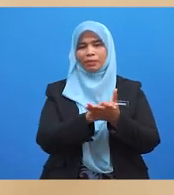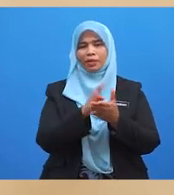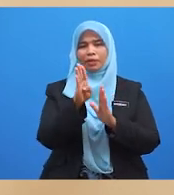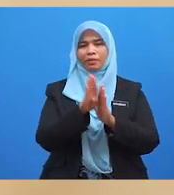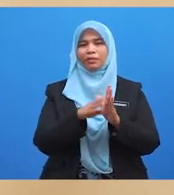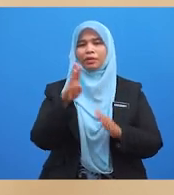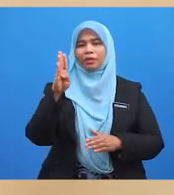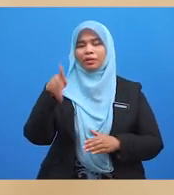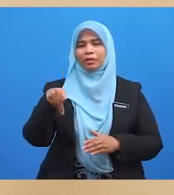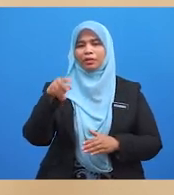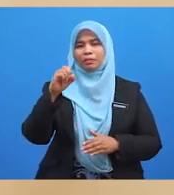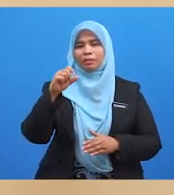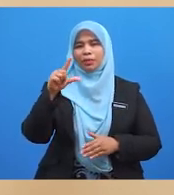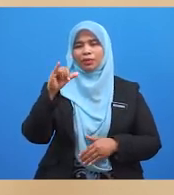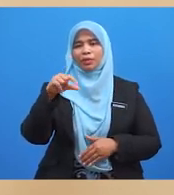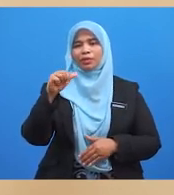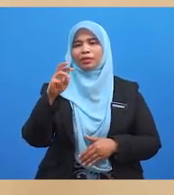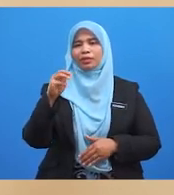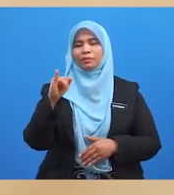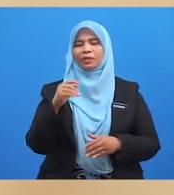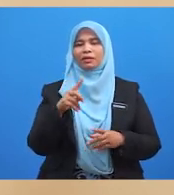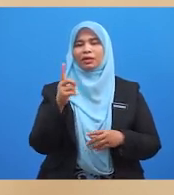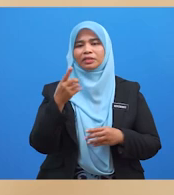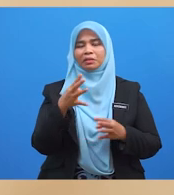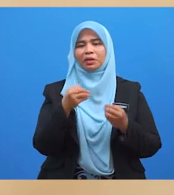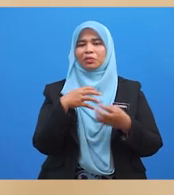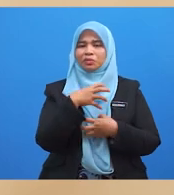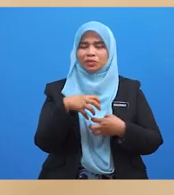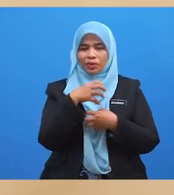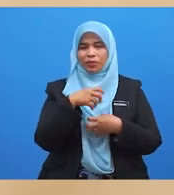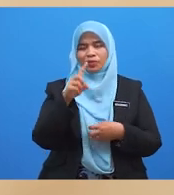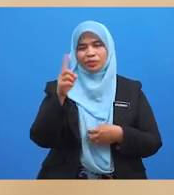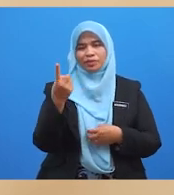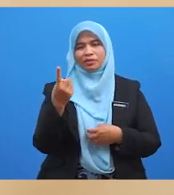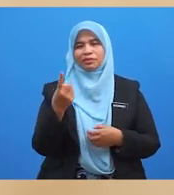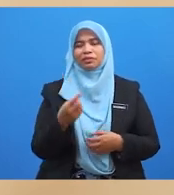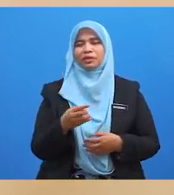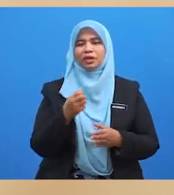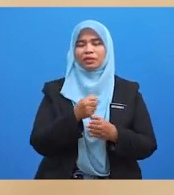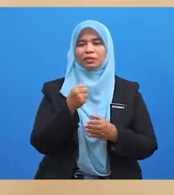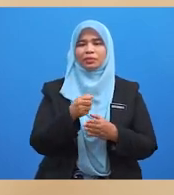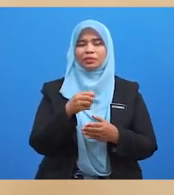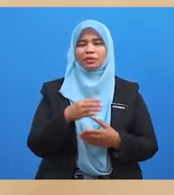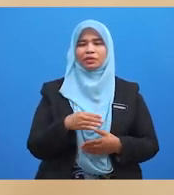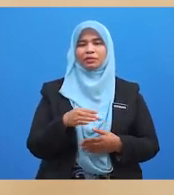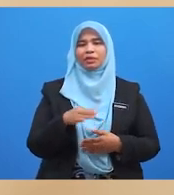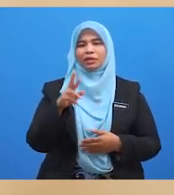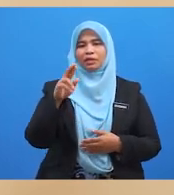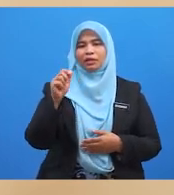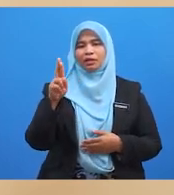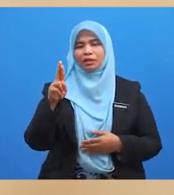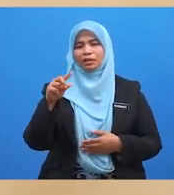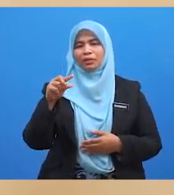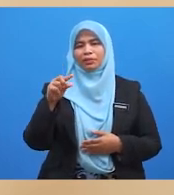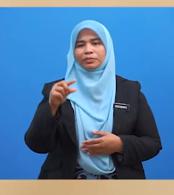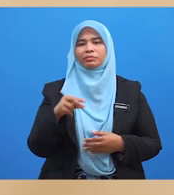dengan tujuan untuk berseronok semata-mata ataupun suami syak atau ragu-ragu